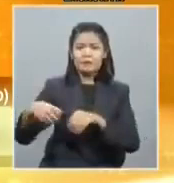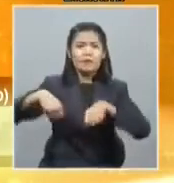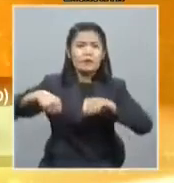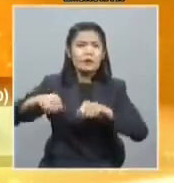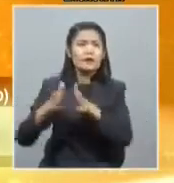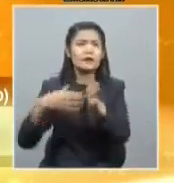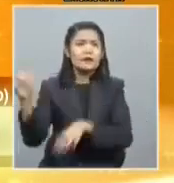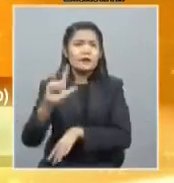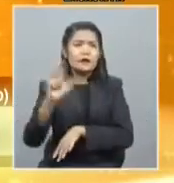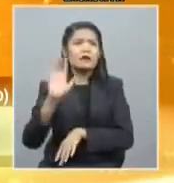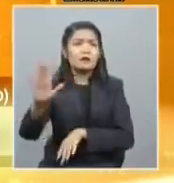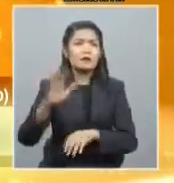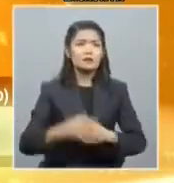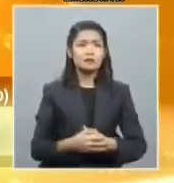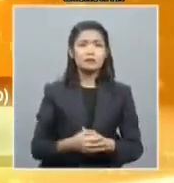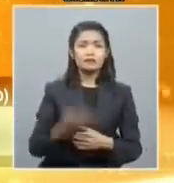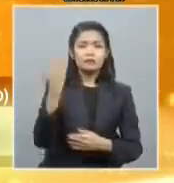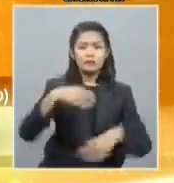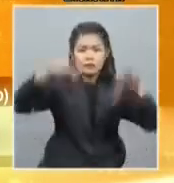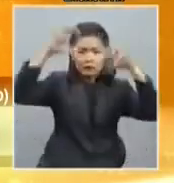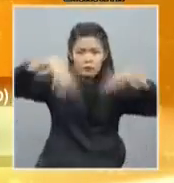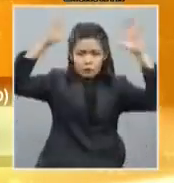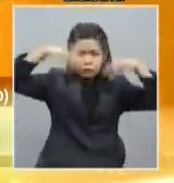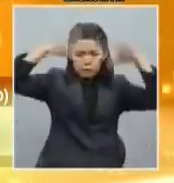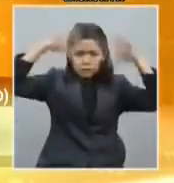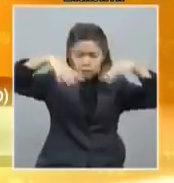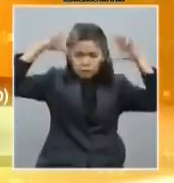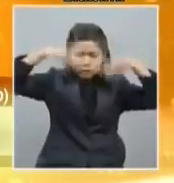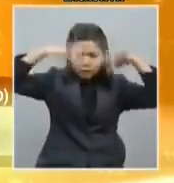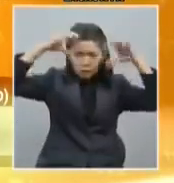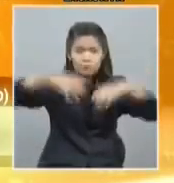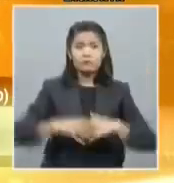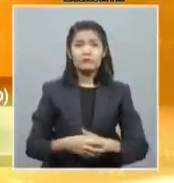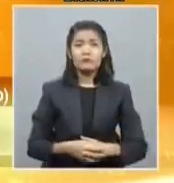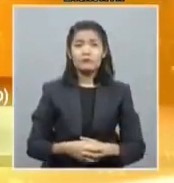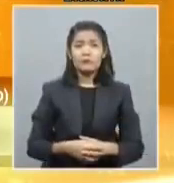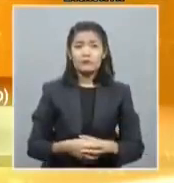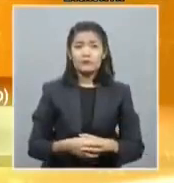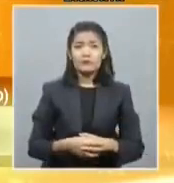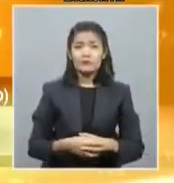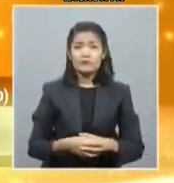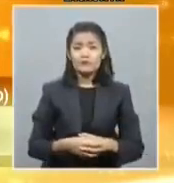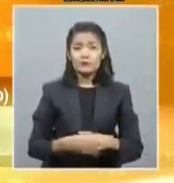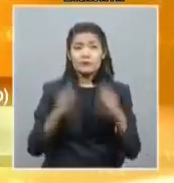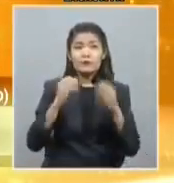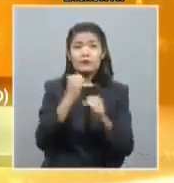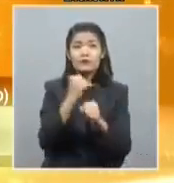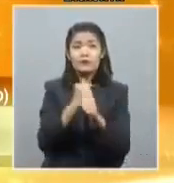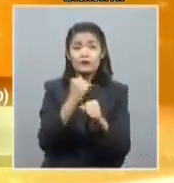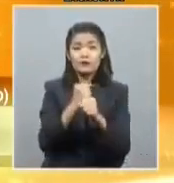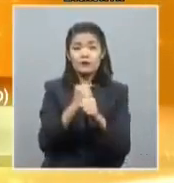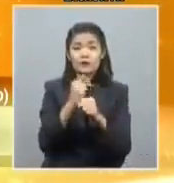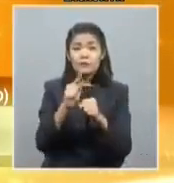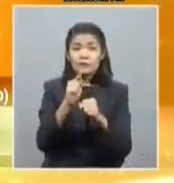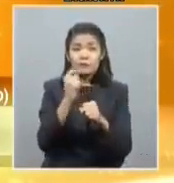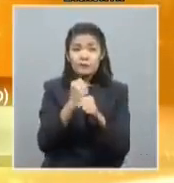แล้ว ช่วงนั้นฝนตกด้วยค่ะฝนตกหนัก ไอ้ช่วงที่เจ้าที่นำตัววิลลี่ขึ้นรถนี่